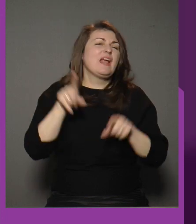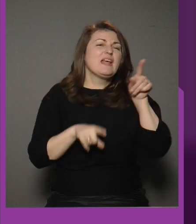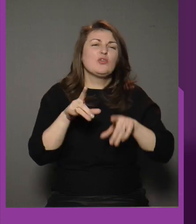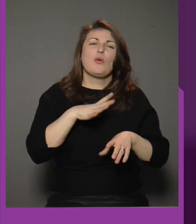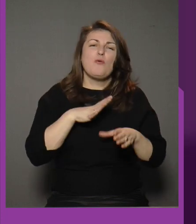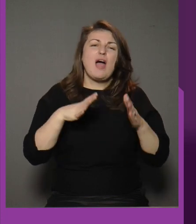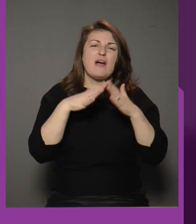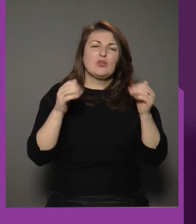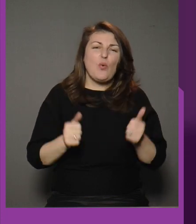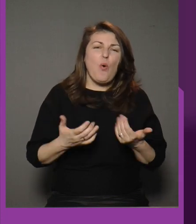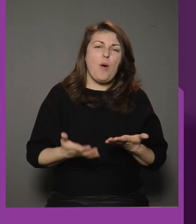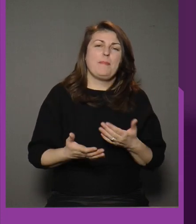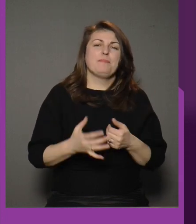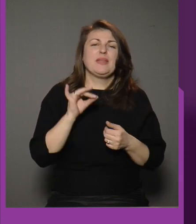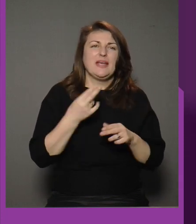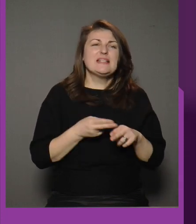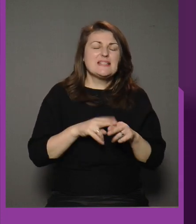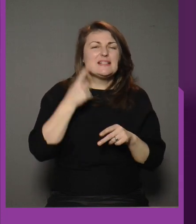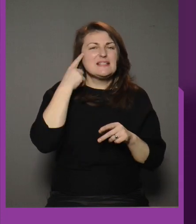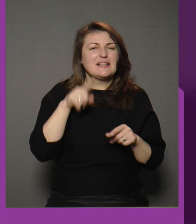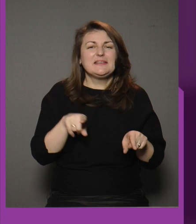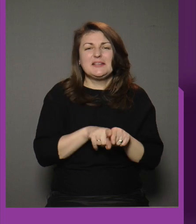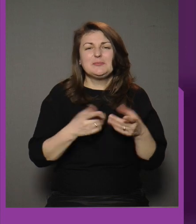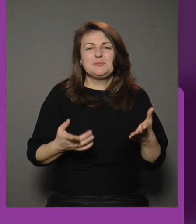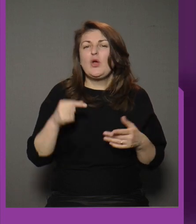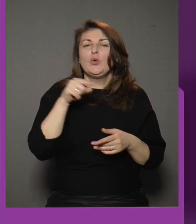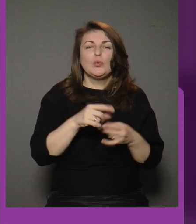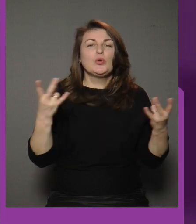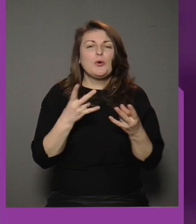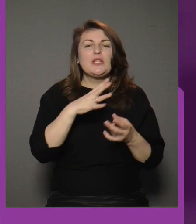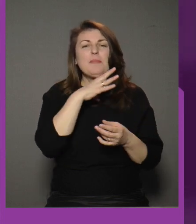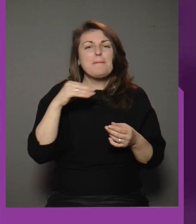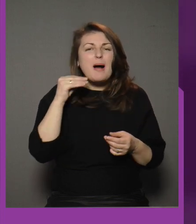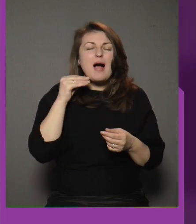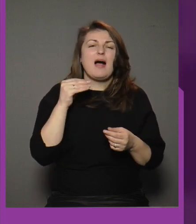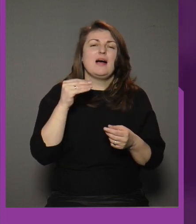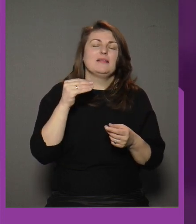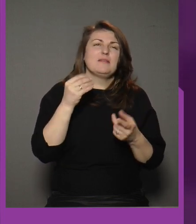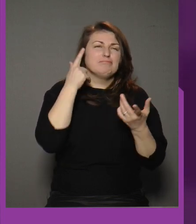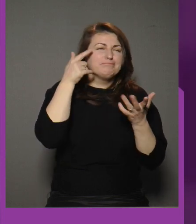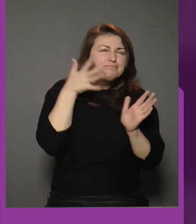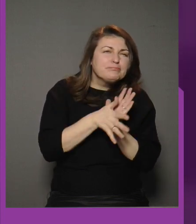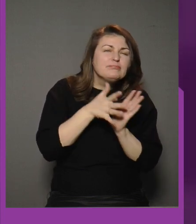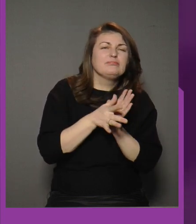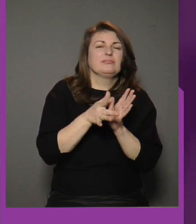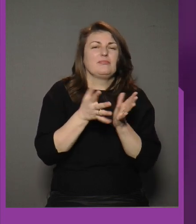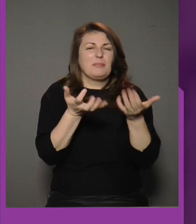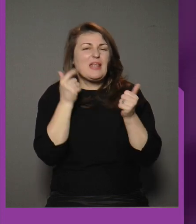вдома. І це таке, знаєте, ну, тут потрібно багато прийняття і розуміння.